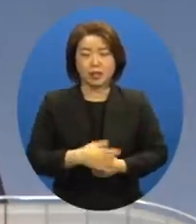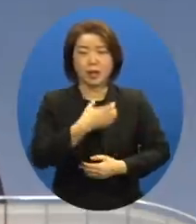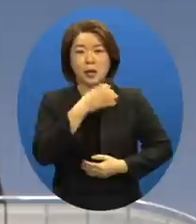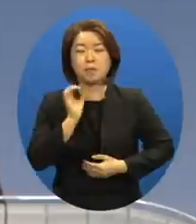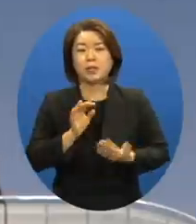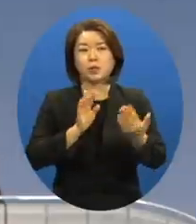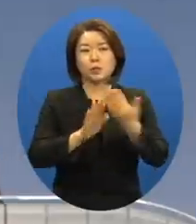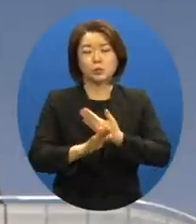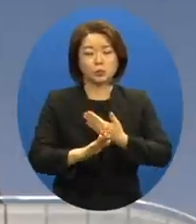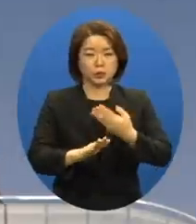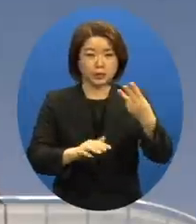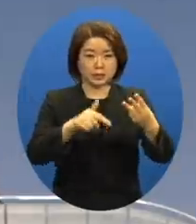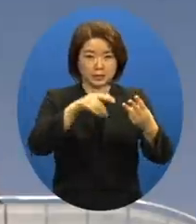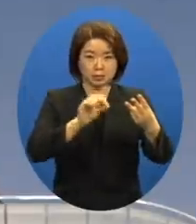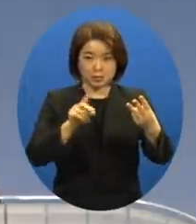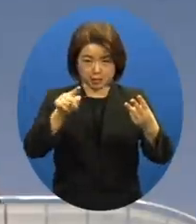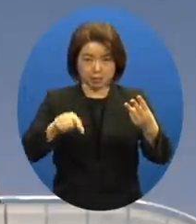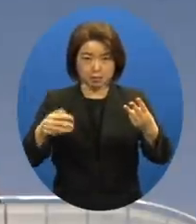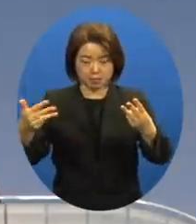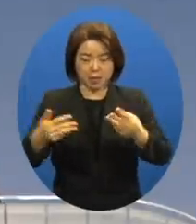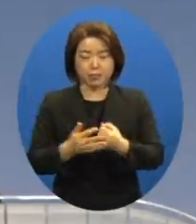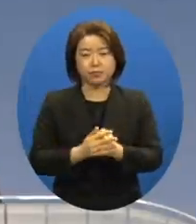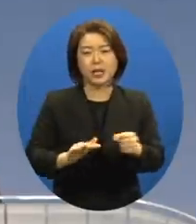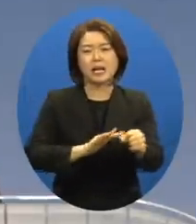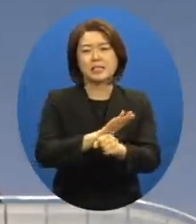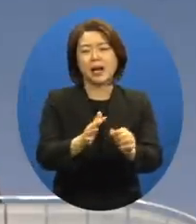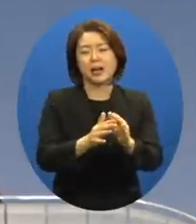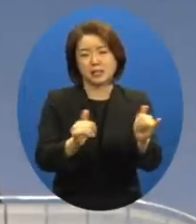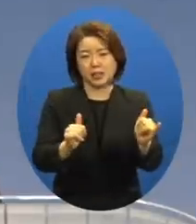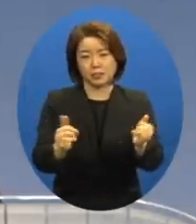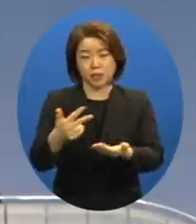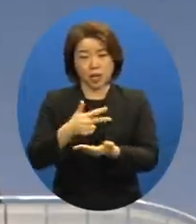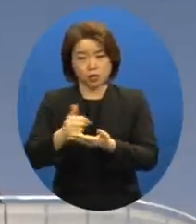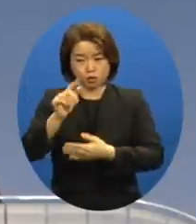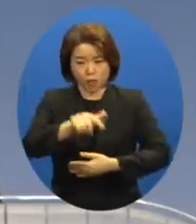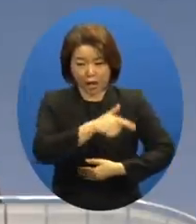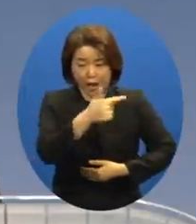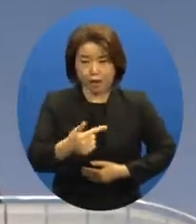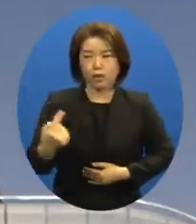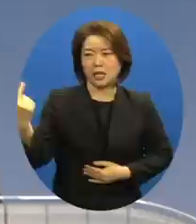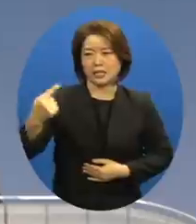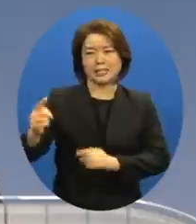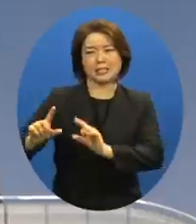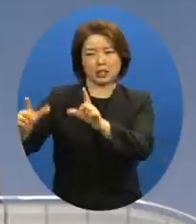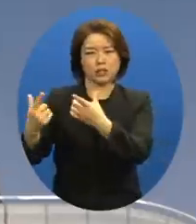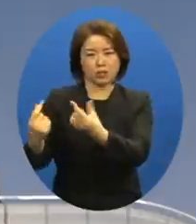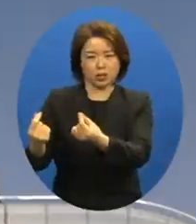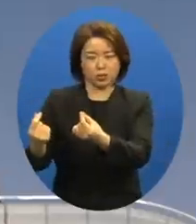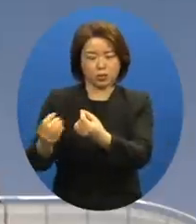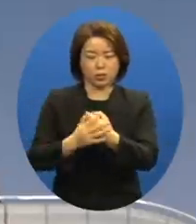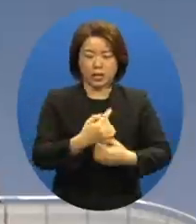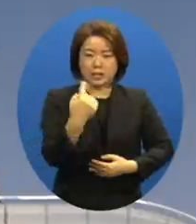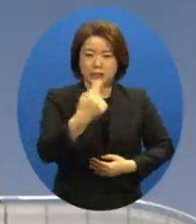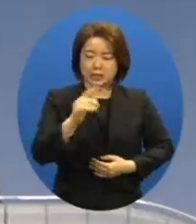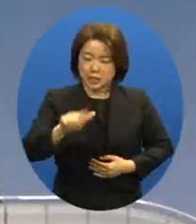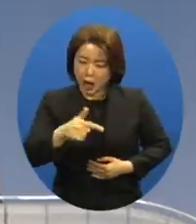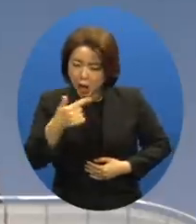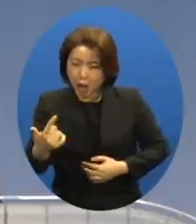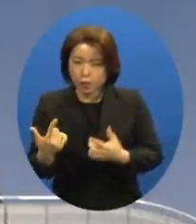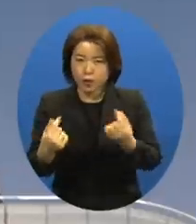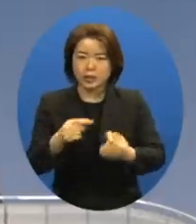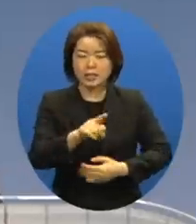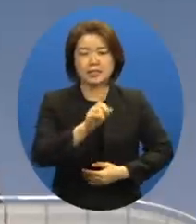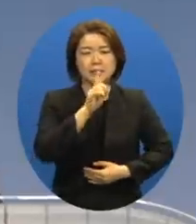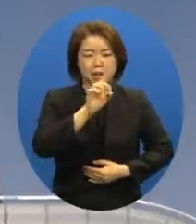8절 부터입니다 사랑하는 자들아 주께는 하루가 천 년 같고 천 년이 하루 같다는 이 한 가지를